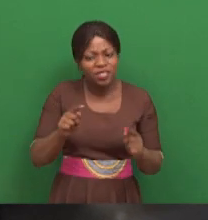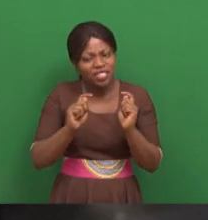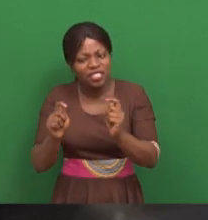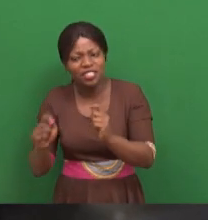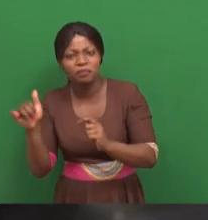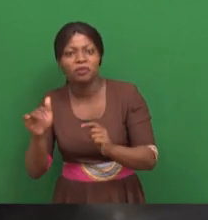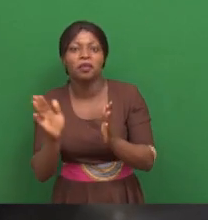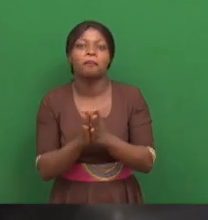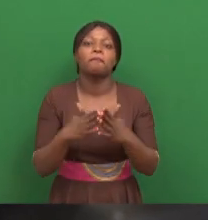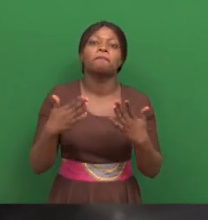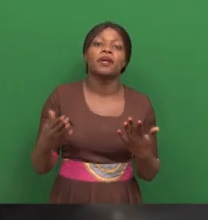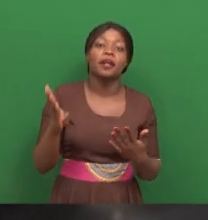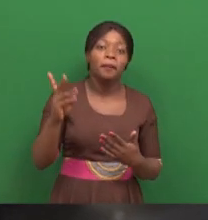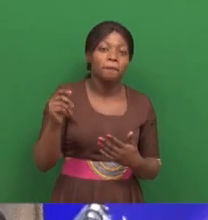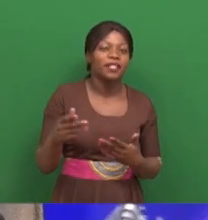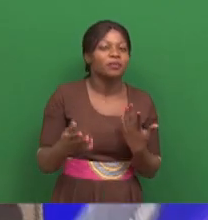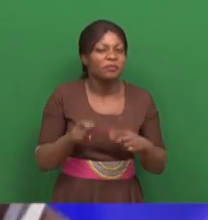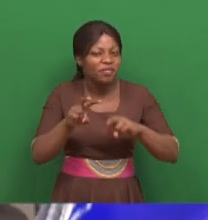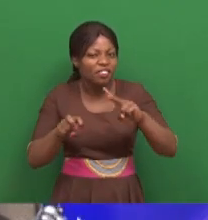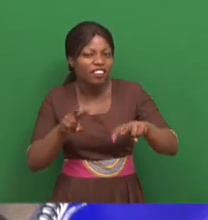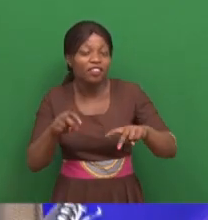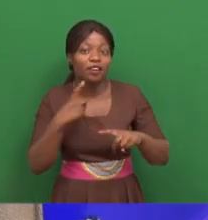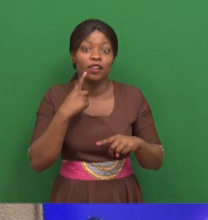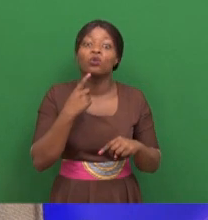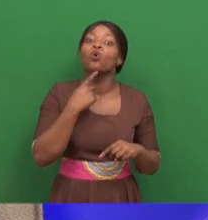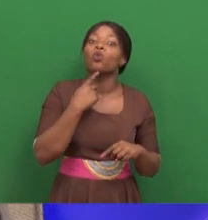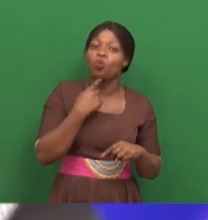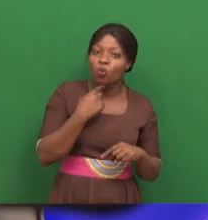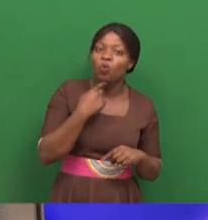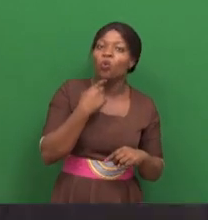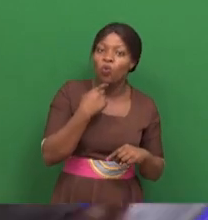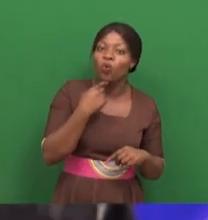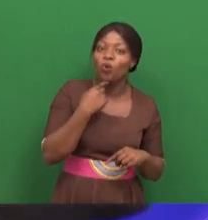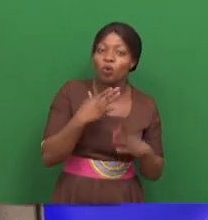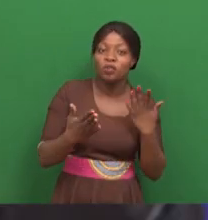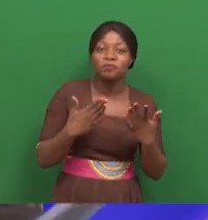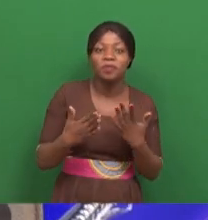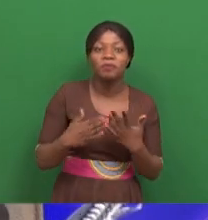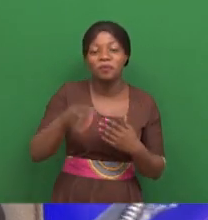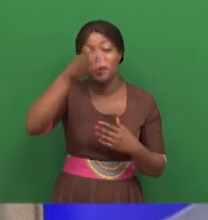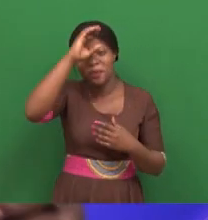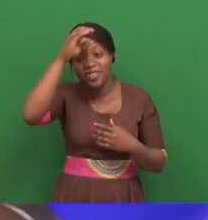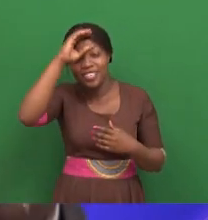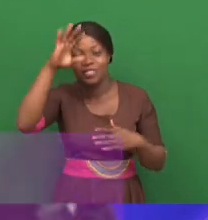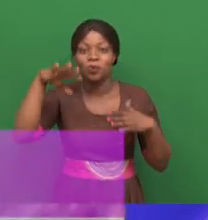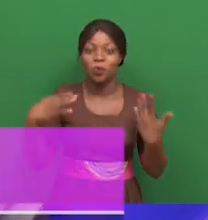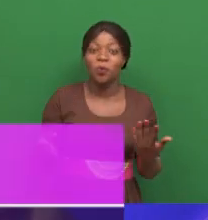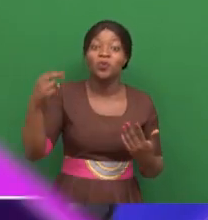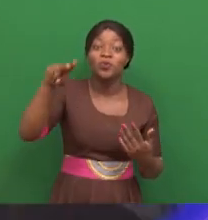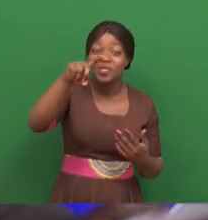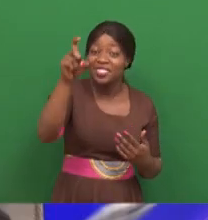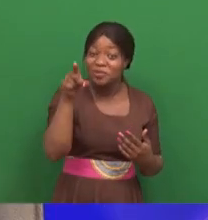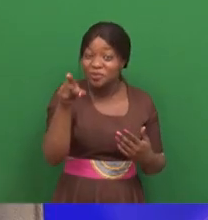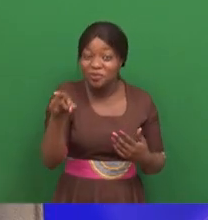zvichitaurwa nemapurisa asi reason yacho takazotitsvagei tikaona kuti uko kwamunobva kumakoleji uku kwatinove